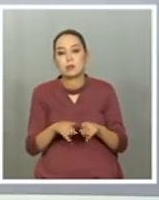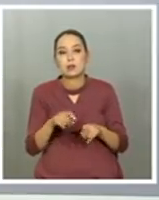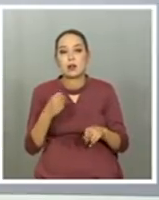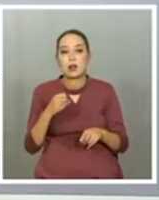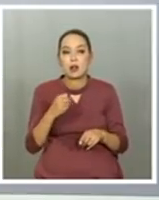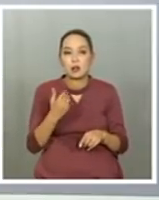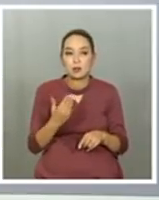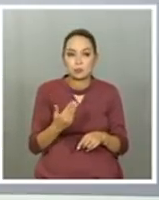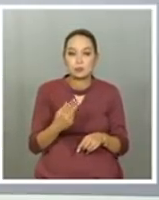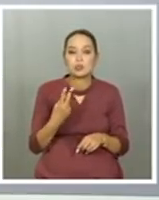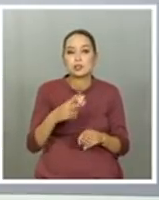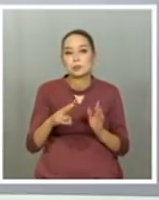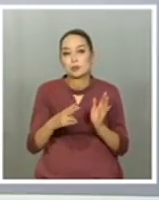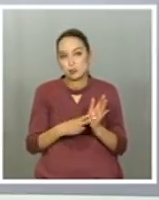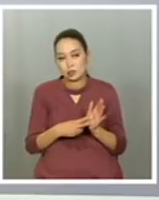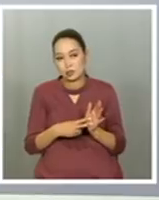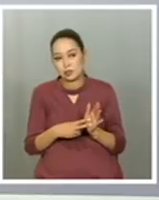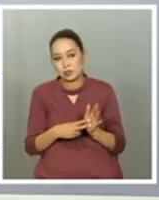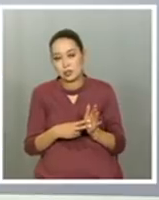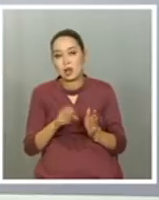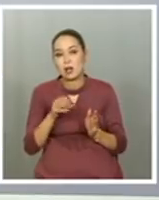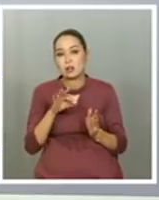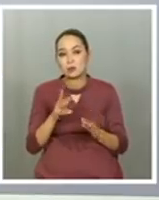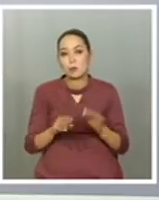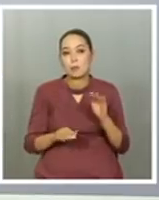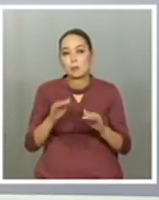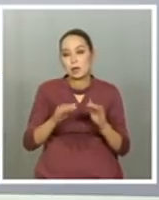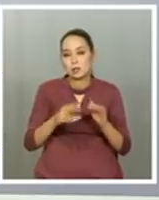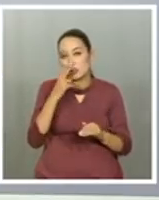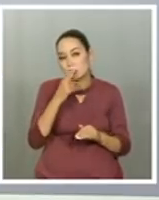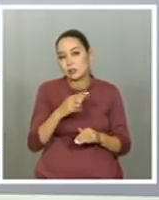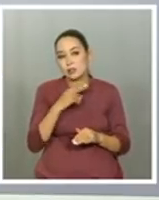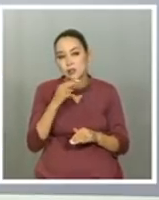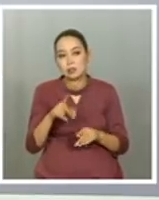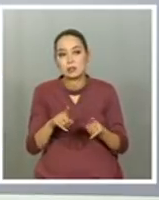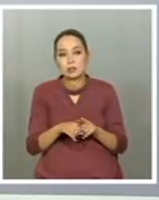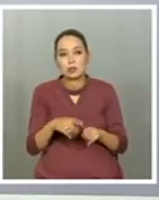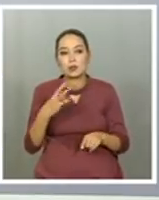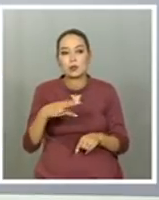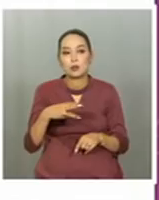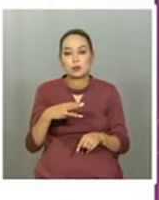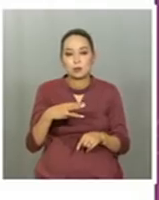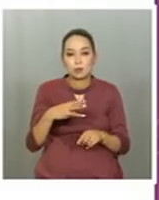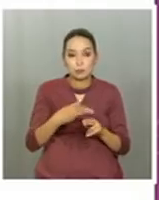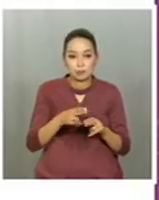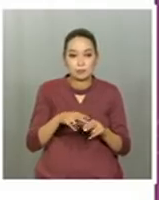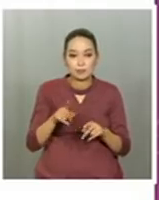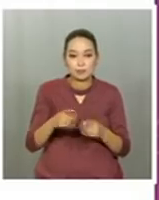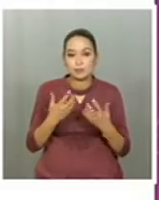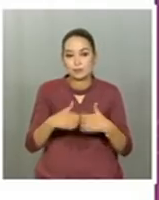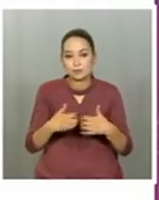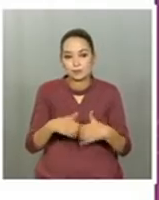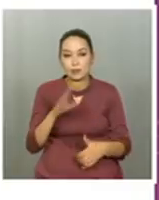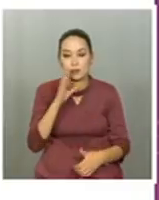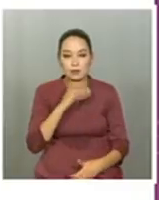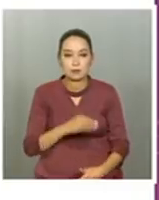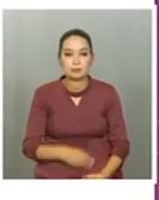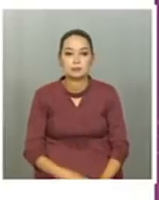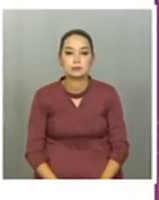мысалы 27 дейміз. Атомдық массасына назар аудару арқылы осы есепті шығара аламыз.